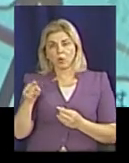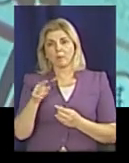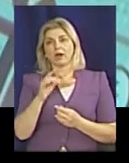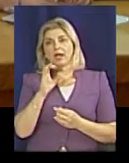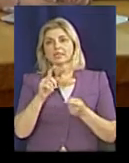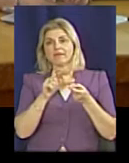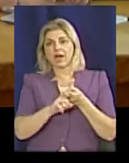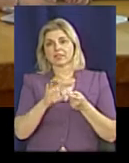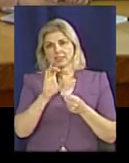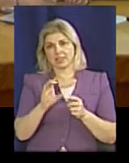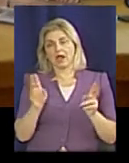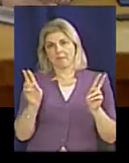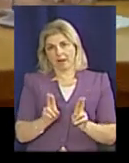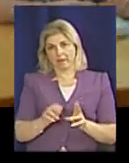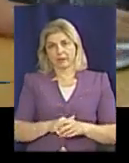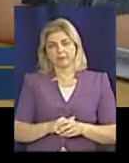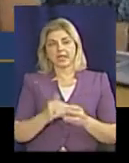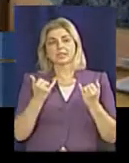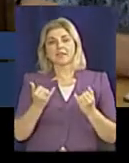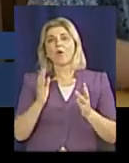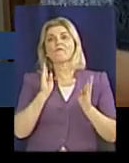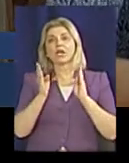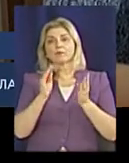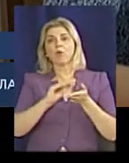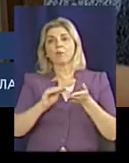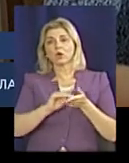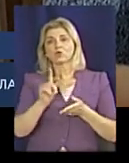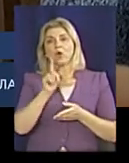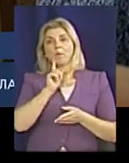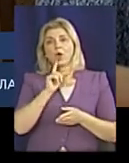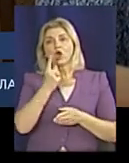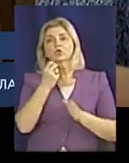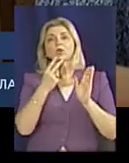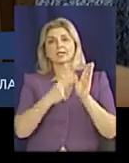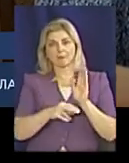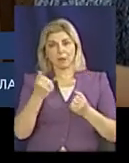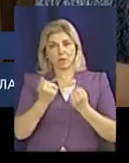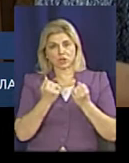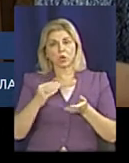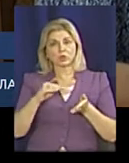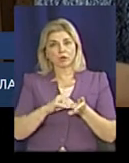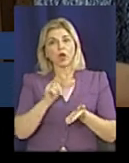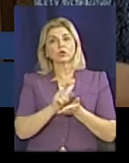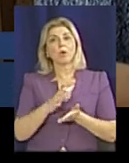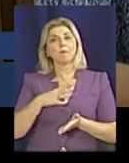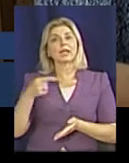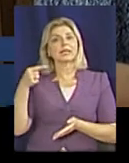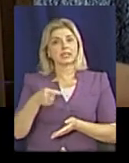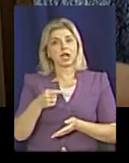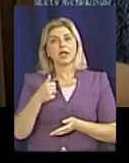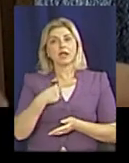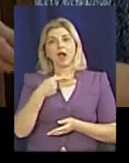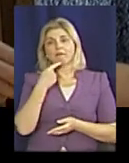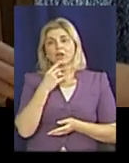алгоритмами роботи. Сьогодні на Фейсбуці пишуть, що поки 170 машин встановлено, а повинно бути 1000. Я про те й говорю,